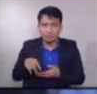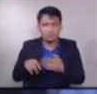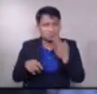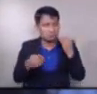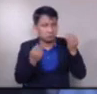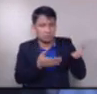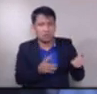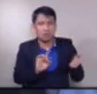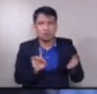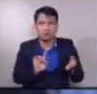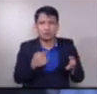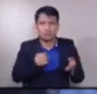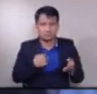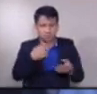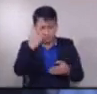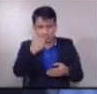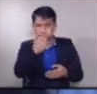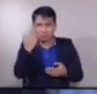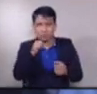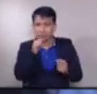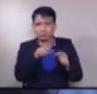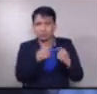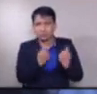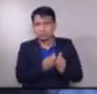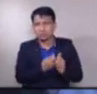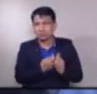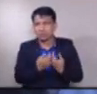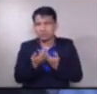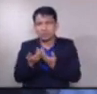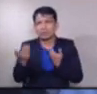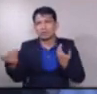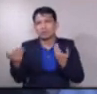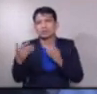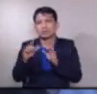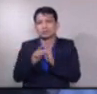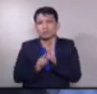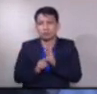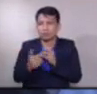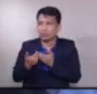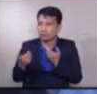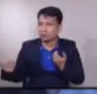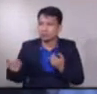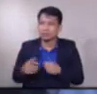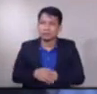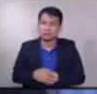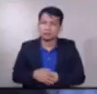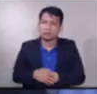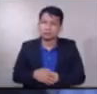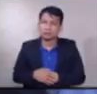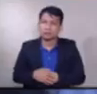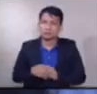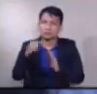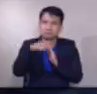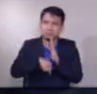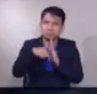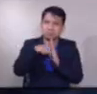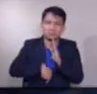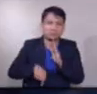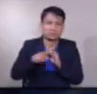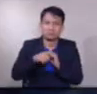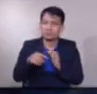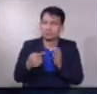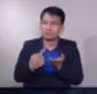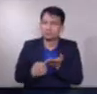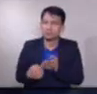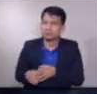nila, dahil kami ay Katoliko, hindi na kami tribo. And that's against the law. That's against paragraph 8, okay. Section 3. Medyo malalimang usapin na yan